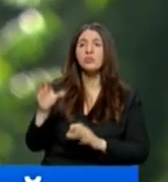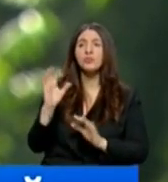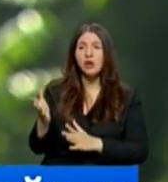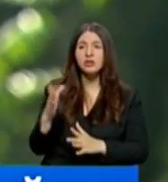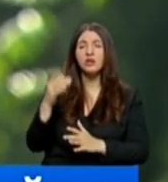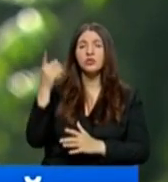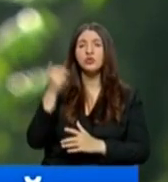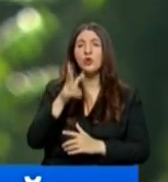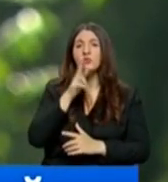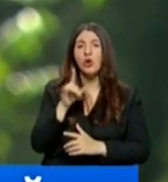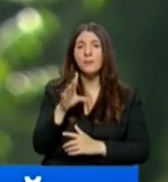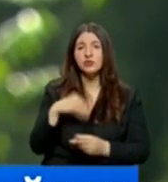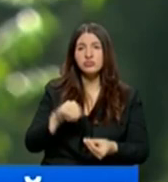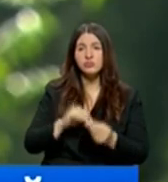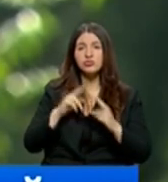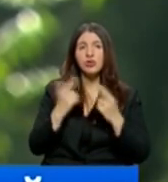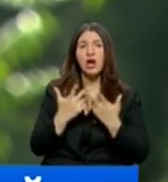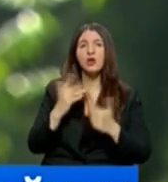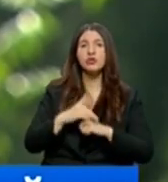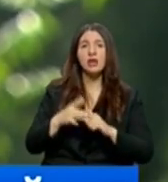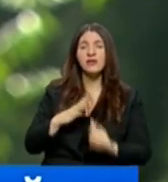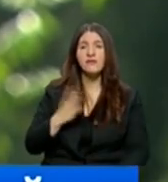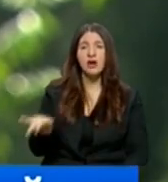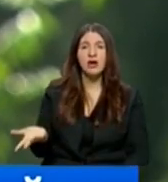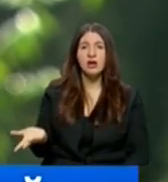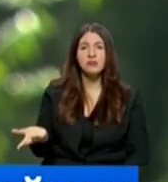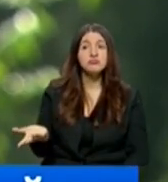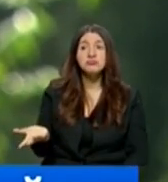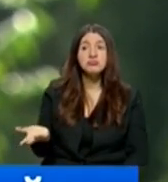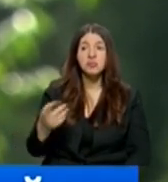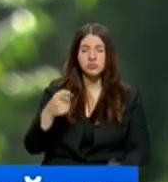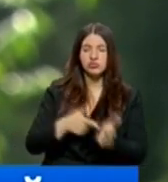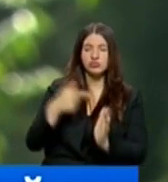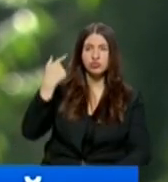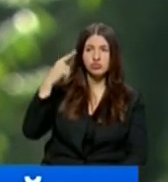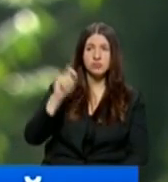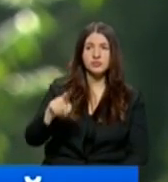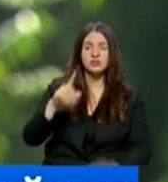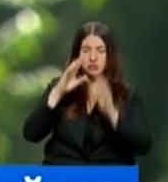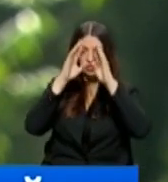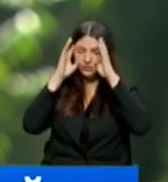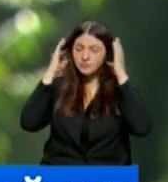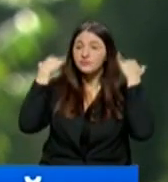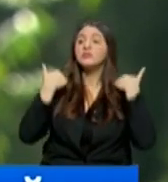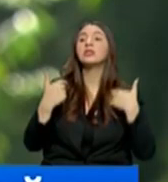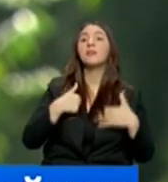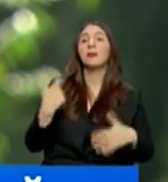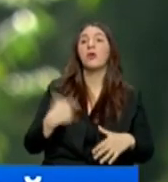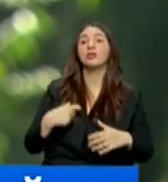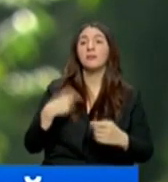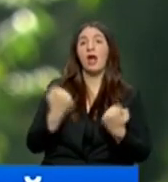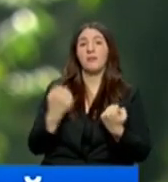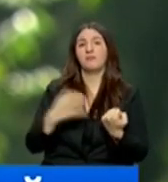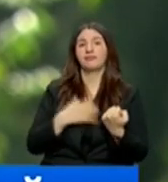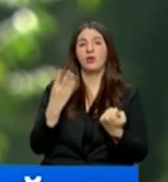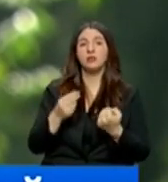kadar %315 zam dünyanın hangi ülkesinde var? Bir çiftçiyi düşünün. Şimdi benim özel bir arabam